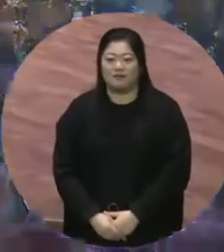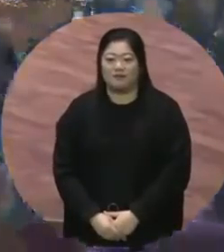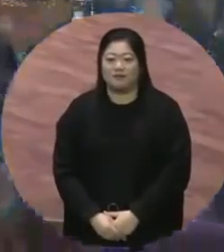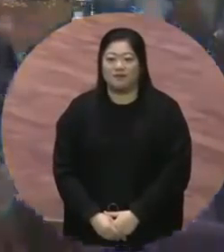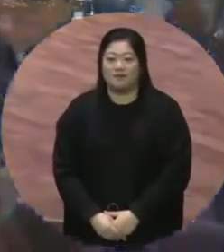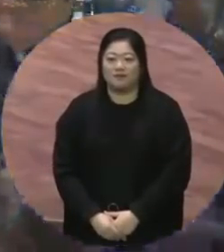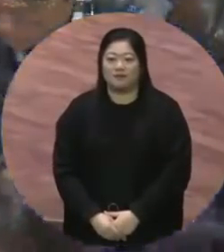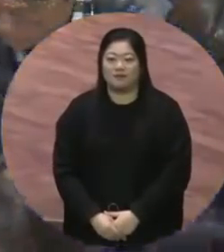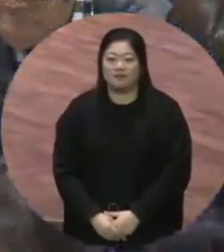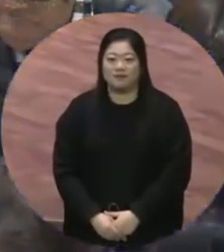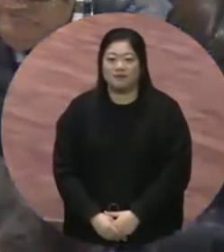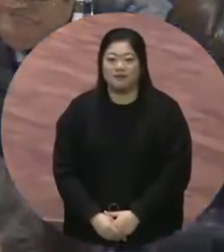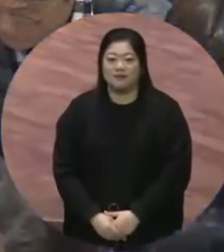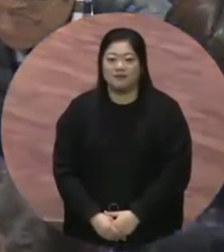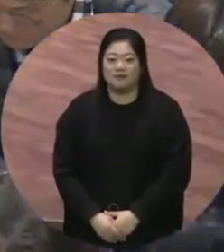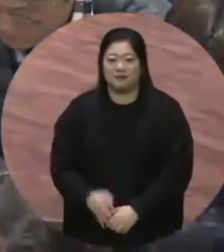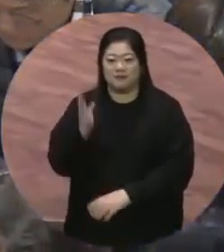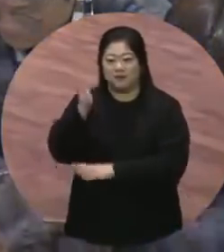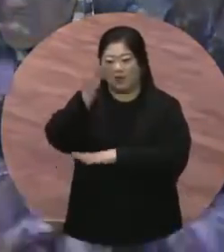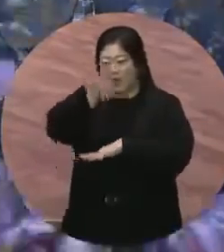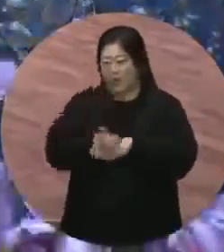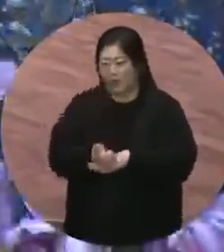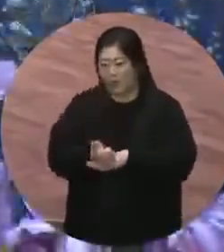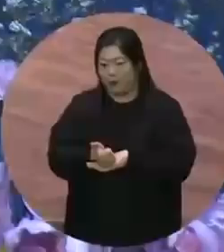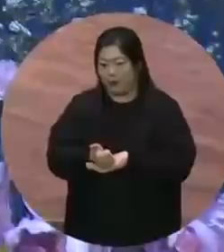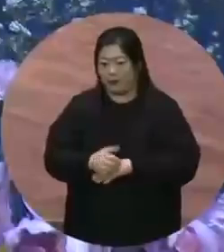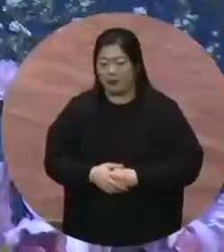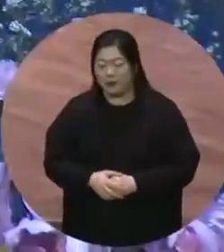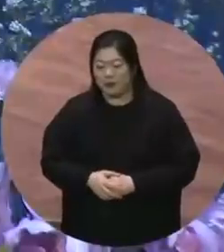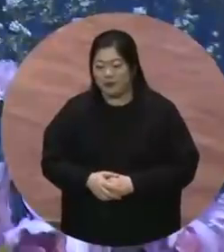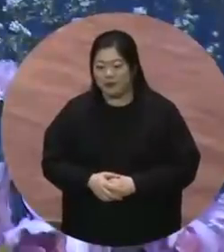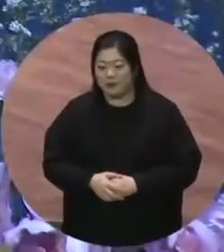축복합니다. 결론입니다. 요즘